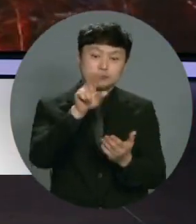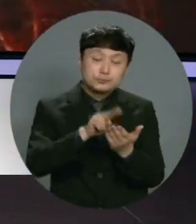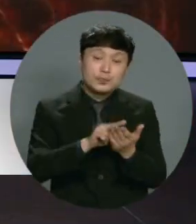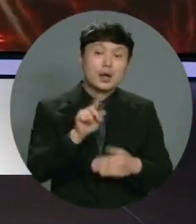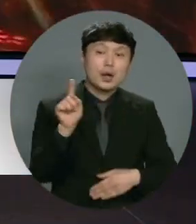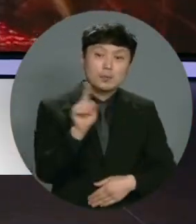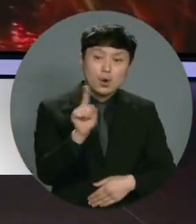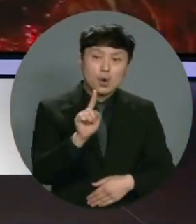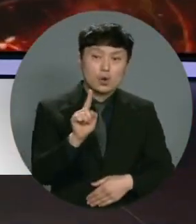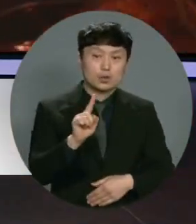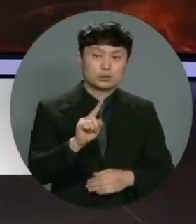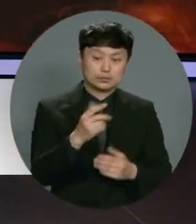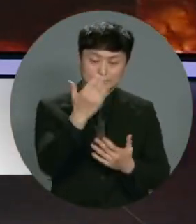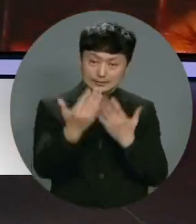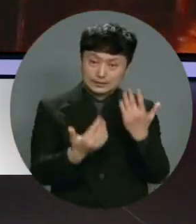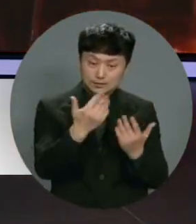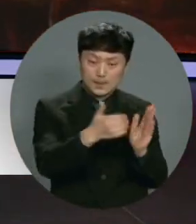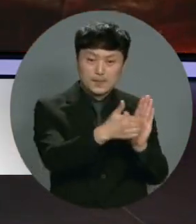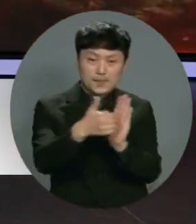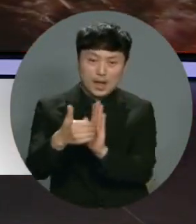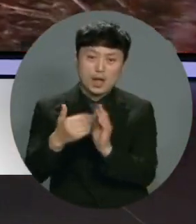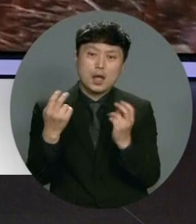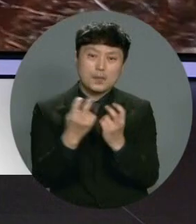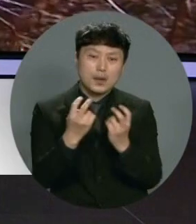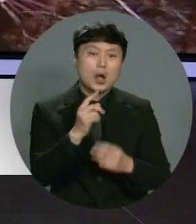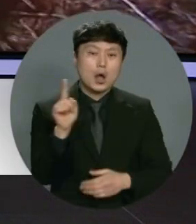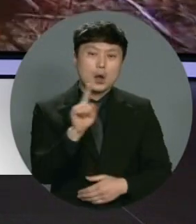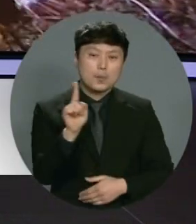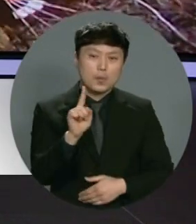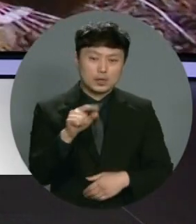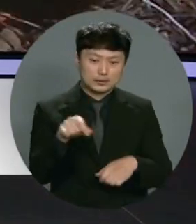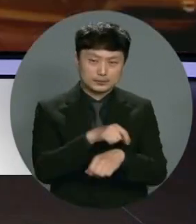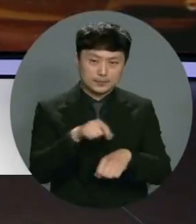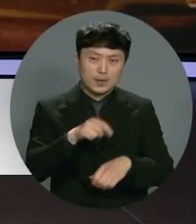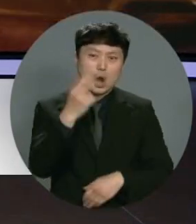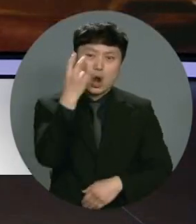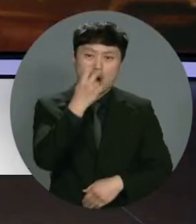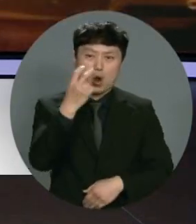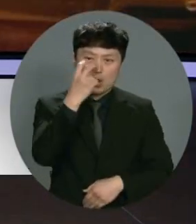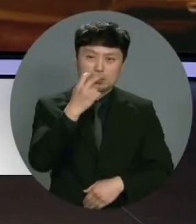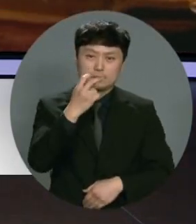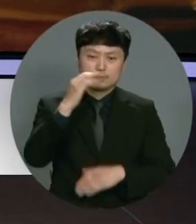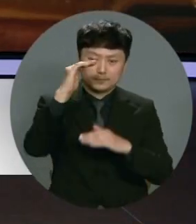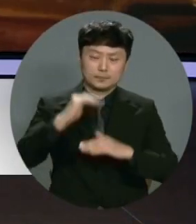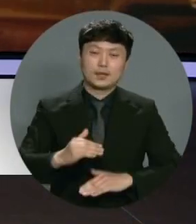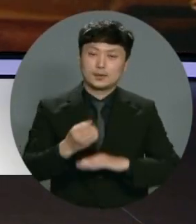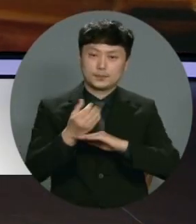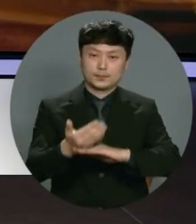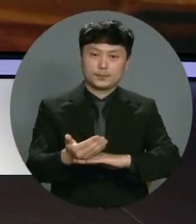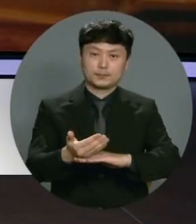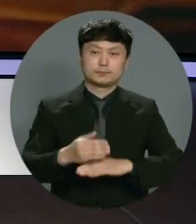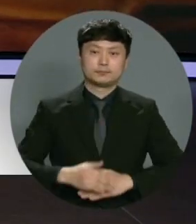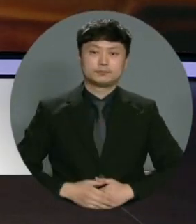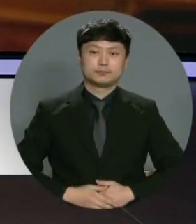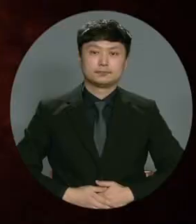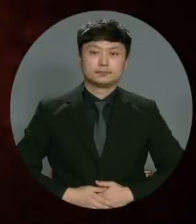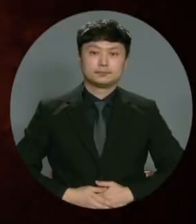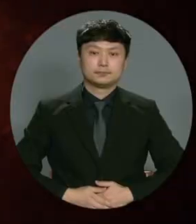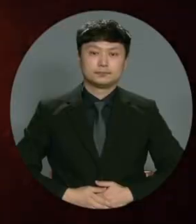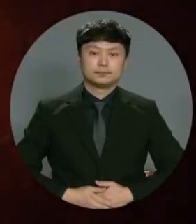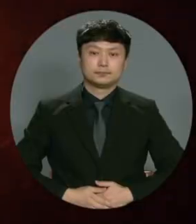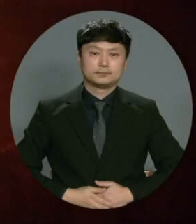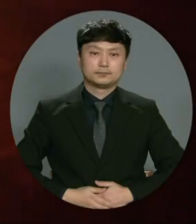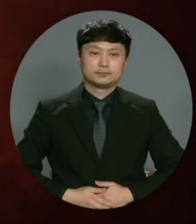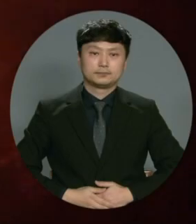문제점이 있는지 또 어떻게 대비하고 있는지 살펴봤습니다. 김은혜, 손은민 기자가 차례로 보도합니다.